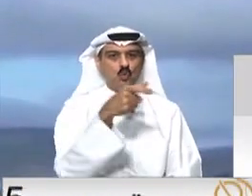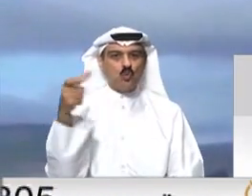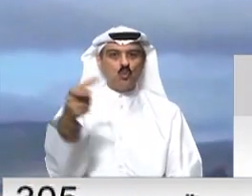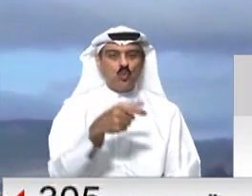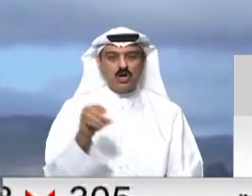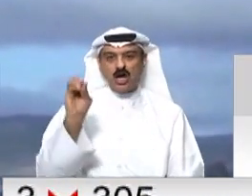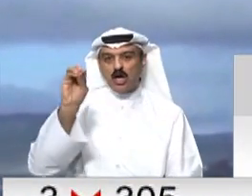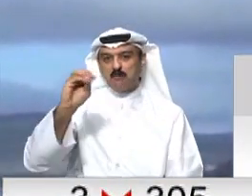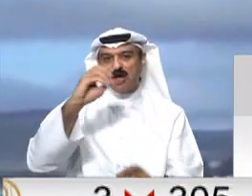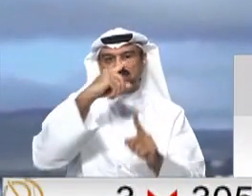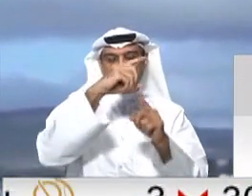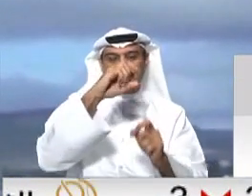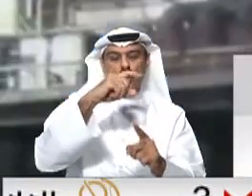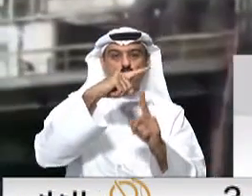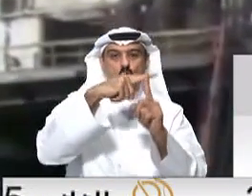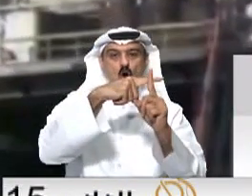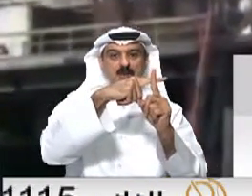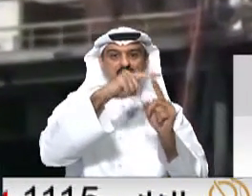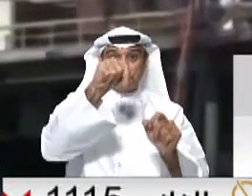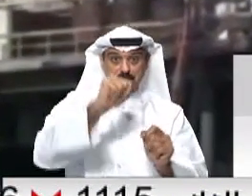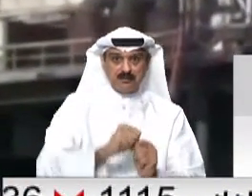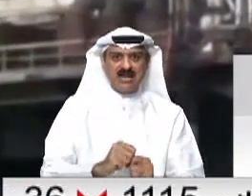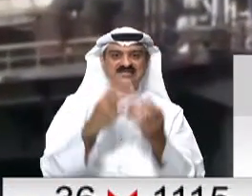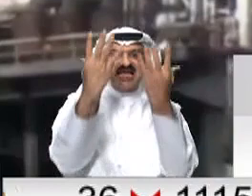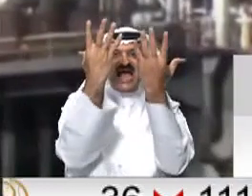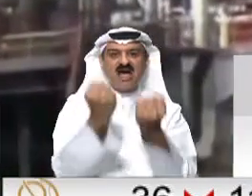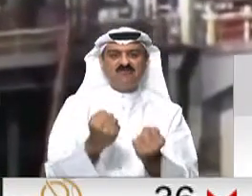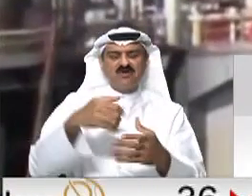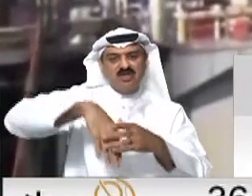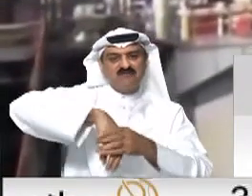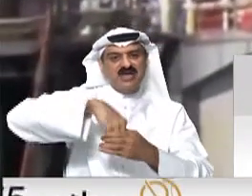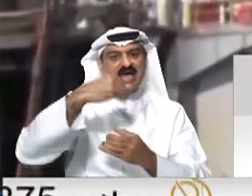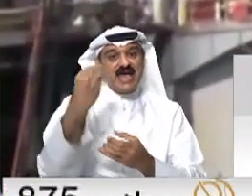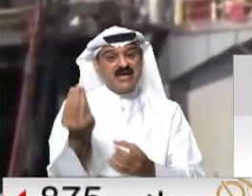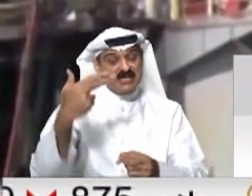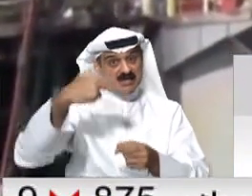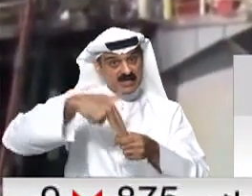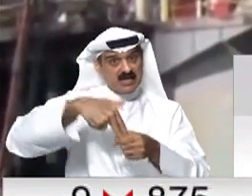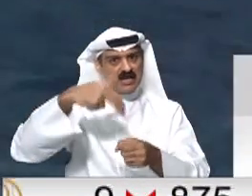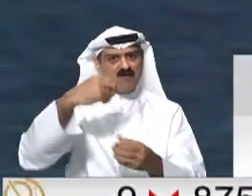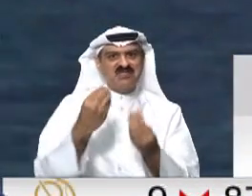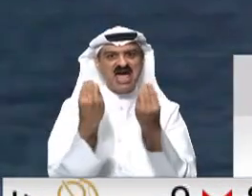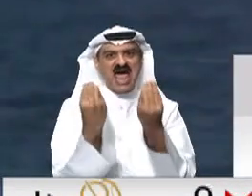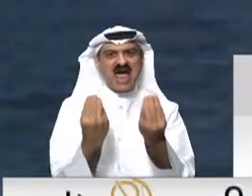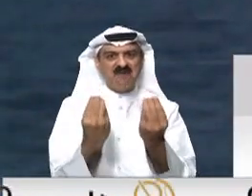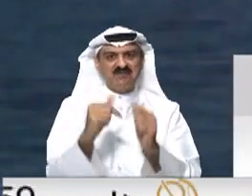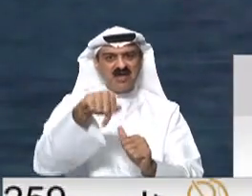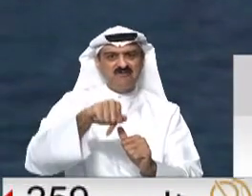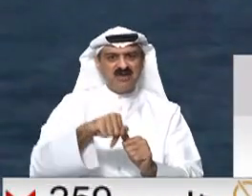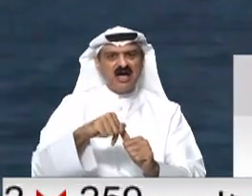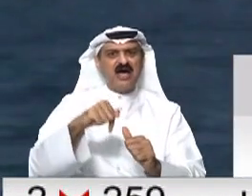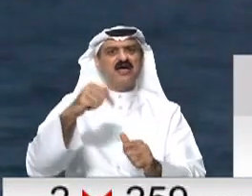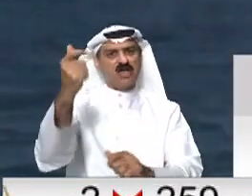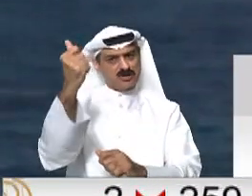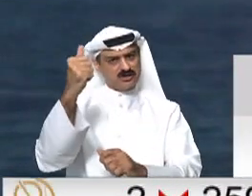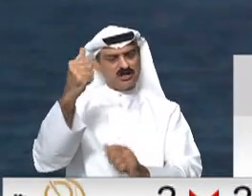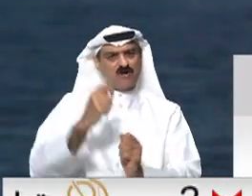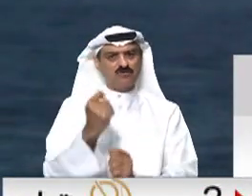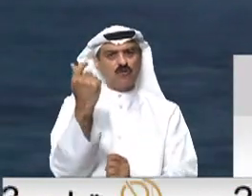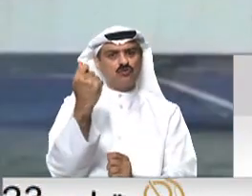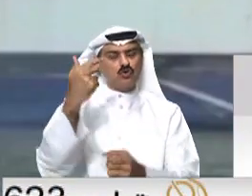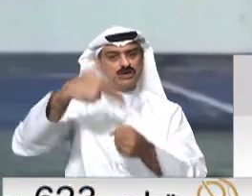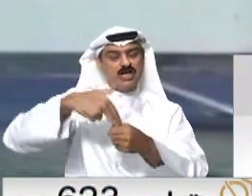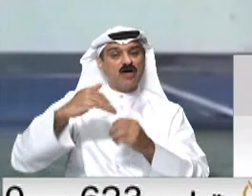أوبيك بلس على تخفيضات إنتاج النفط، بما يعني استمرار نقص الإمدادات وسط مخاوف من تراجع وشيك في نمو